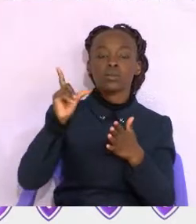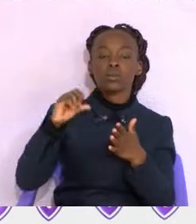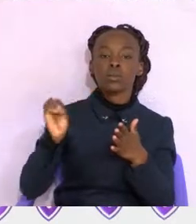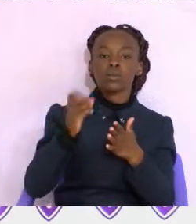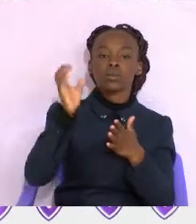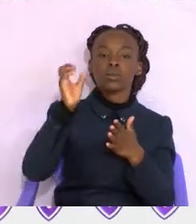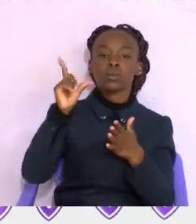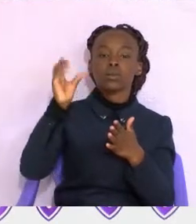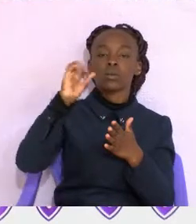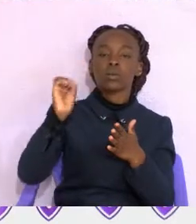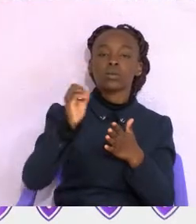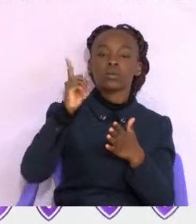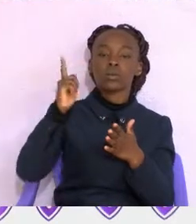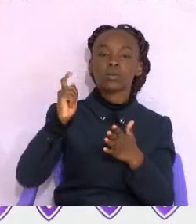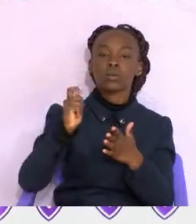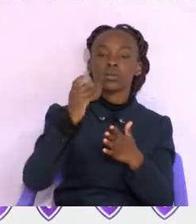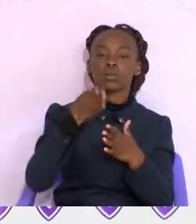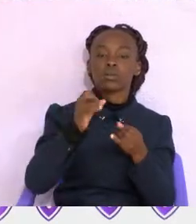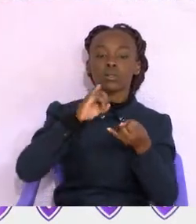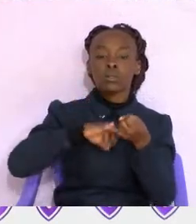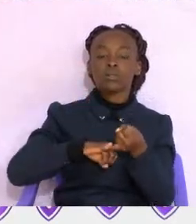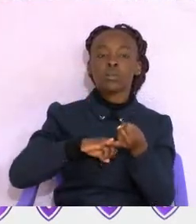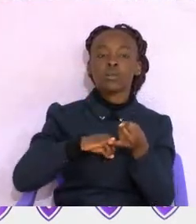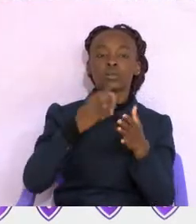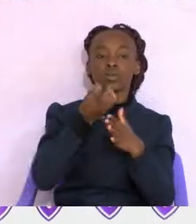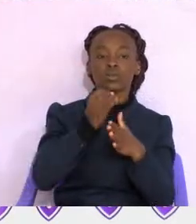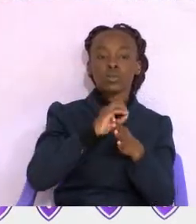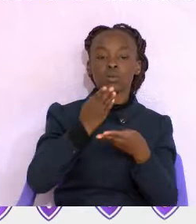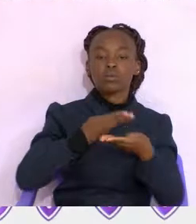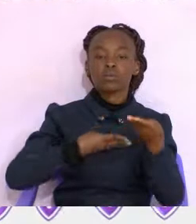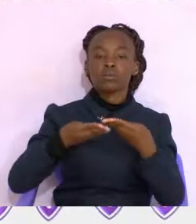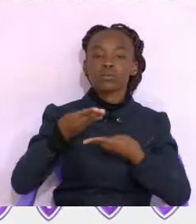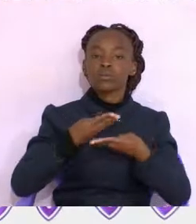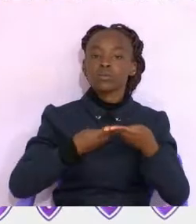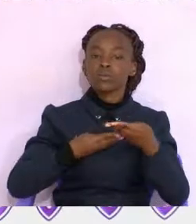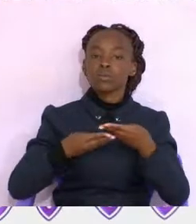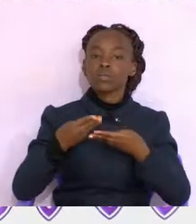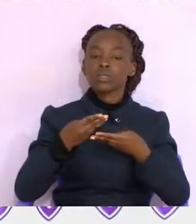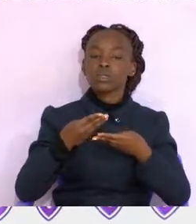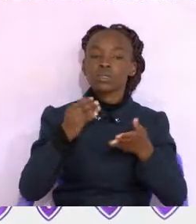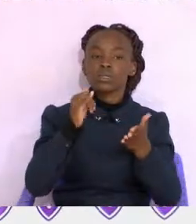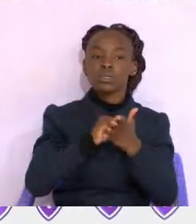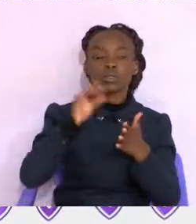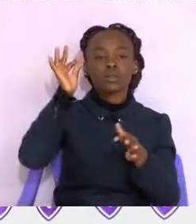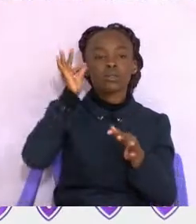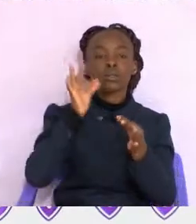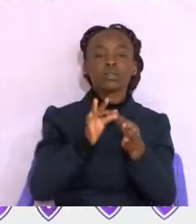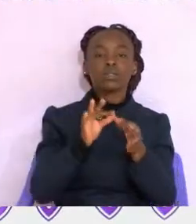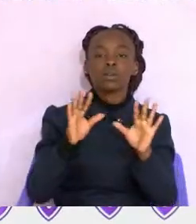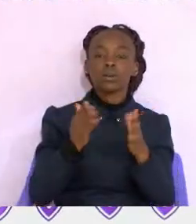Patana na mtu wakati ndoa yake inayumba yumba. Je, msikilizaji, mtazamaji, hiyo imani yako